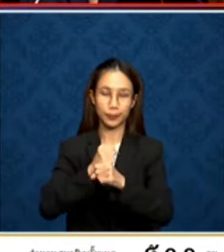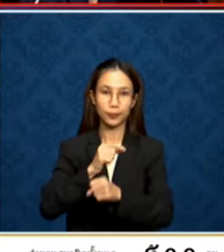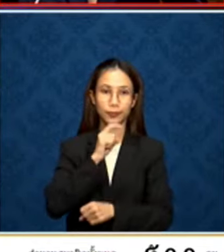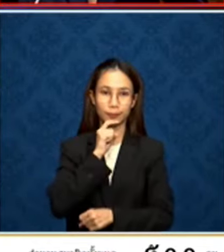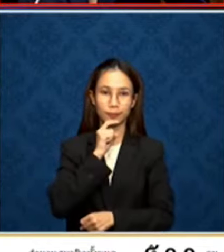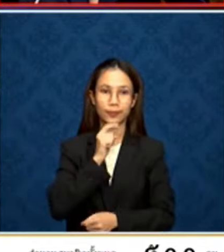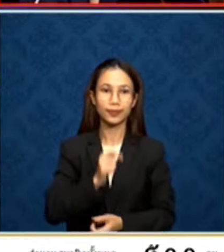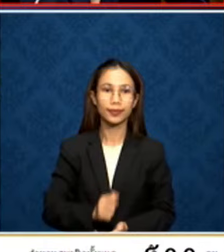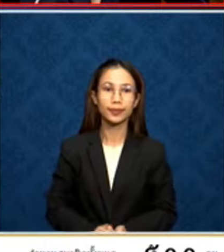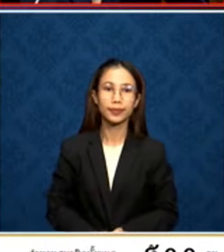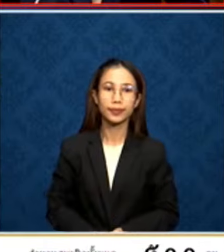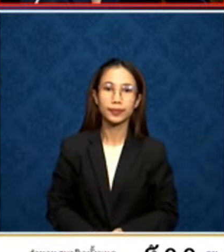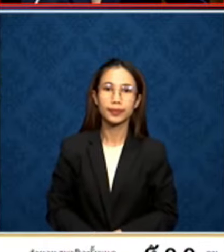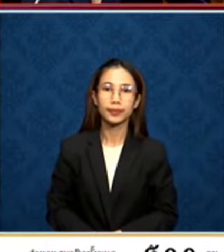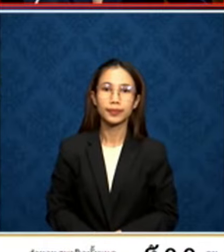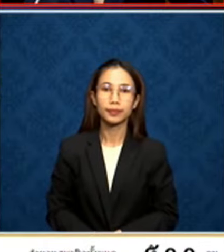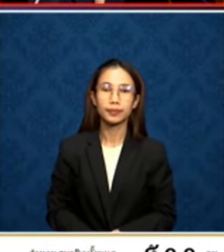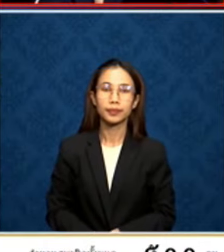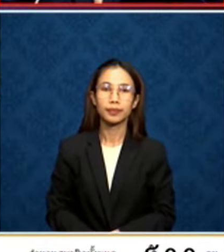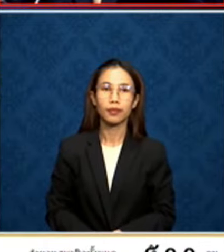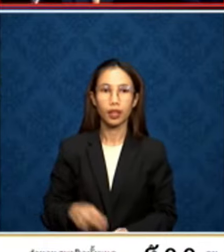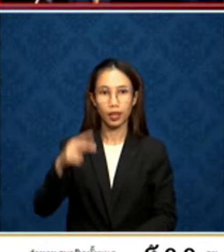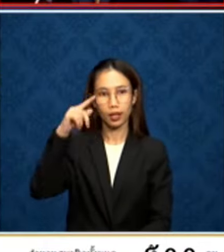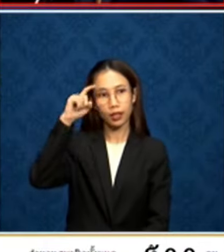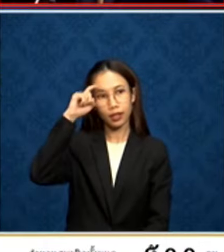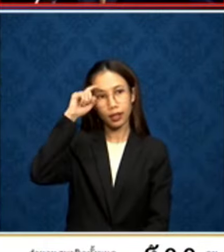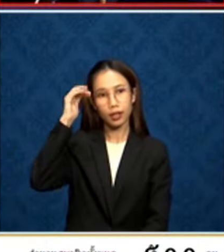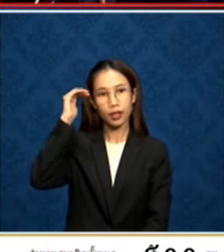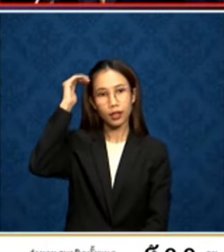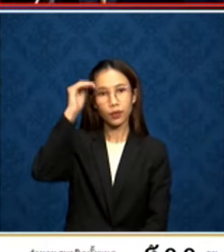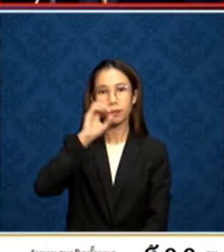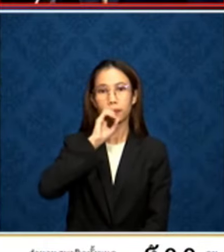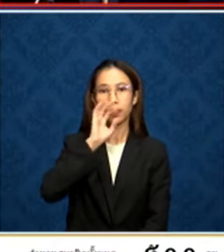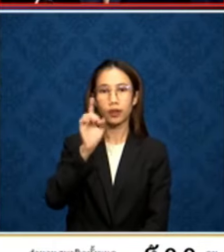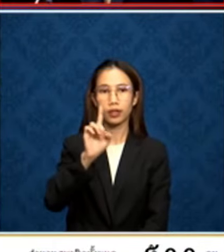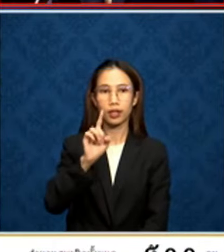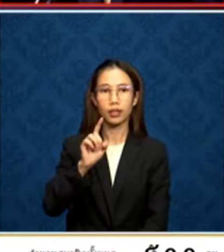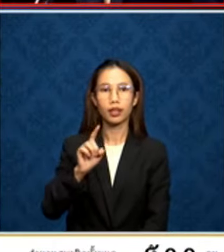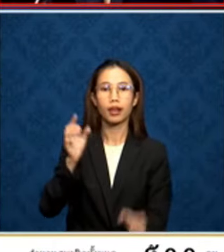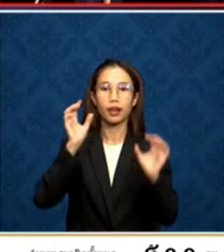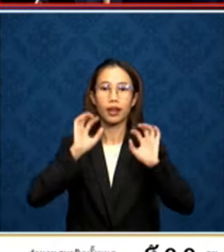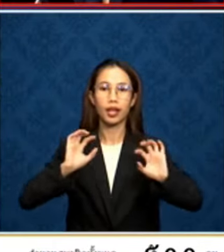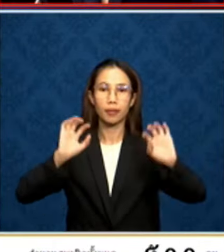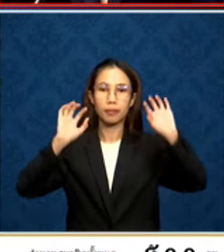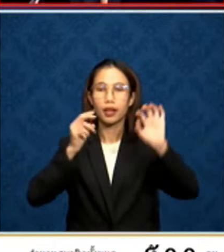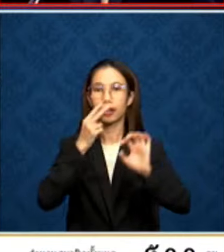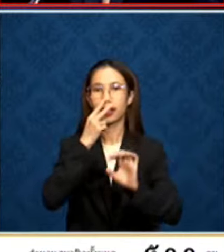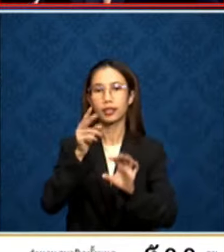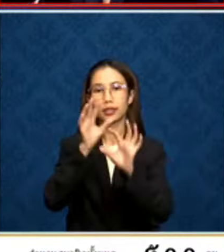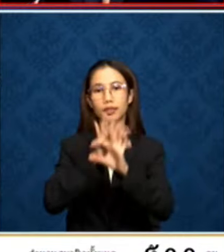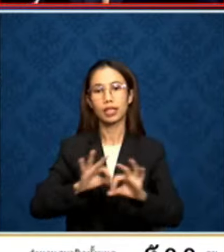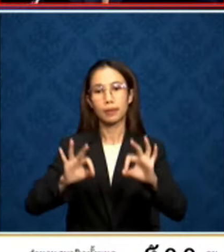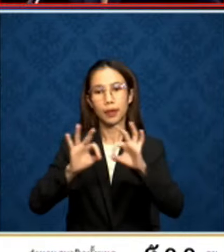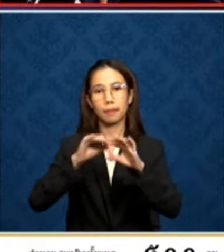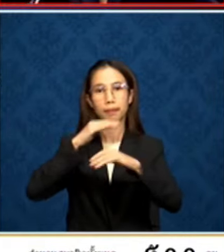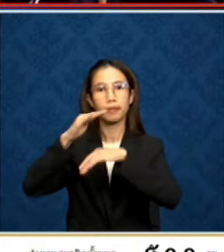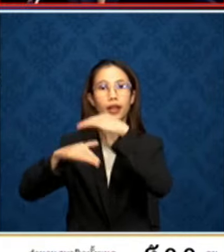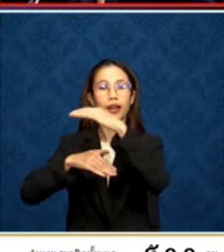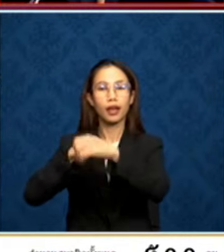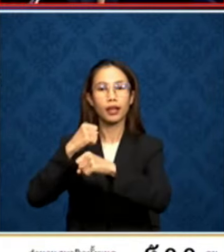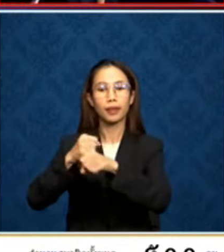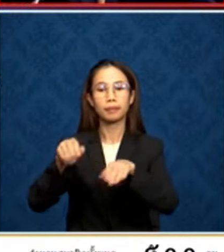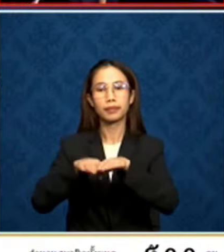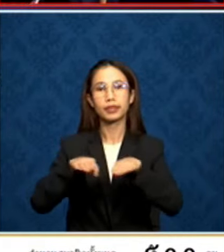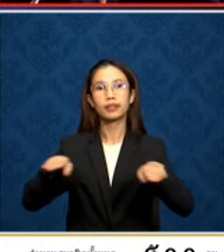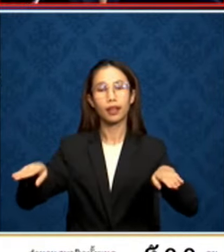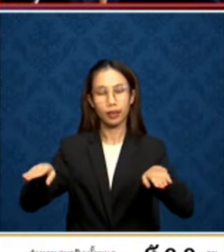นี้ท่านนายกรัฐมนตรีนะคะได้แถลงว่ารัฐบาลได้ให้ความสำคัญกับการพัฒนาโครงสร้างขั้นพื้น